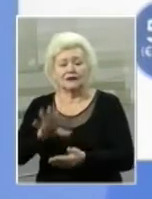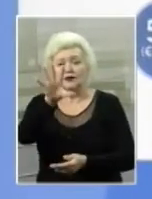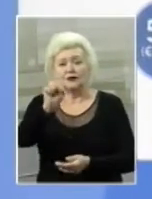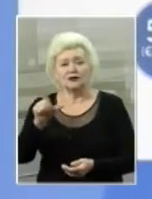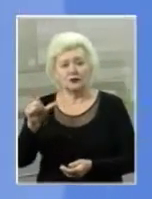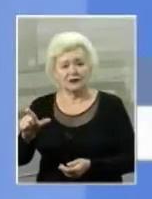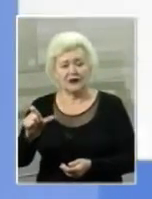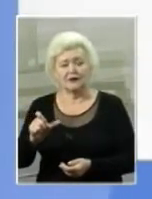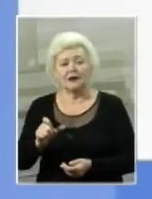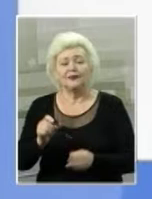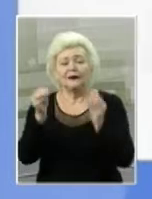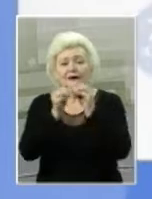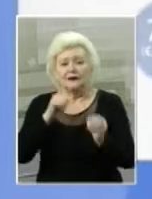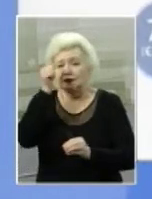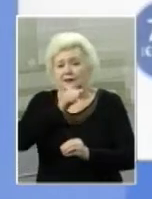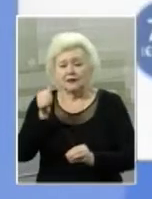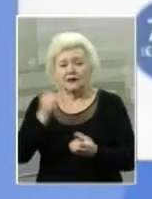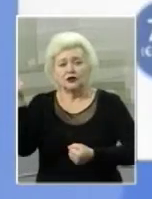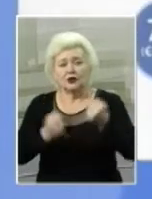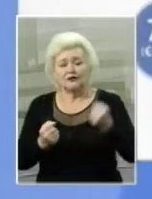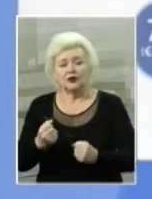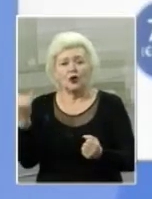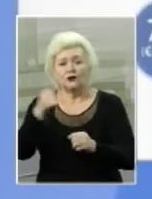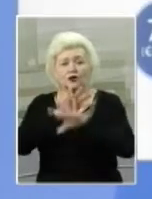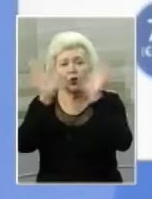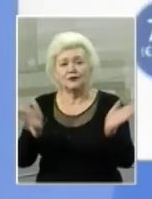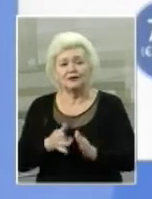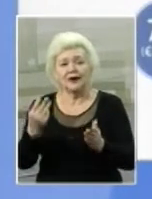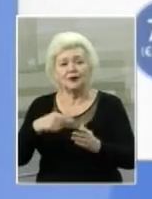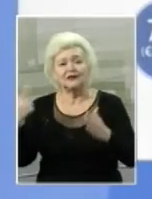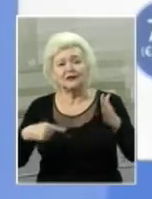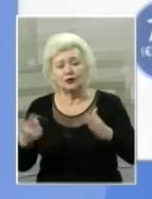500 євро. На 10-річне авто на дизпальному з об'ємом двигуна